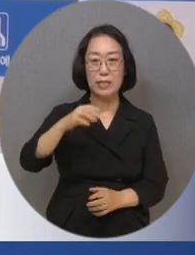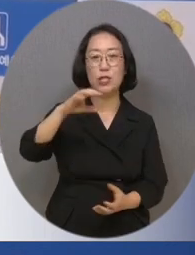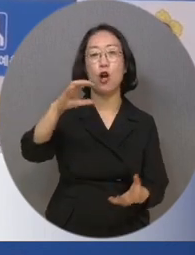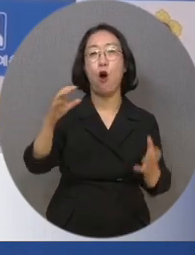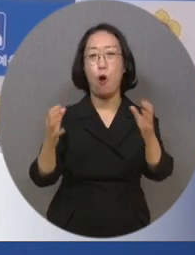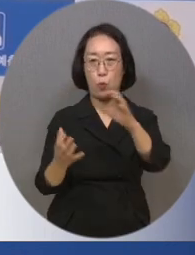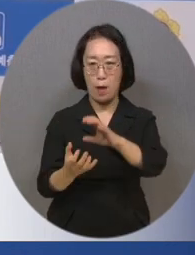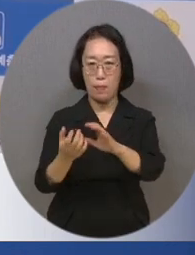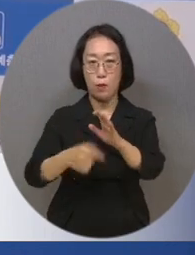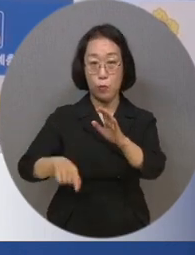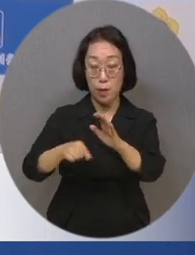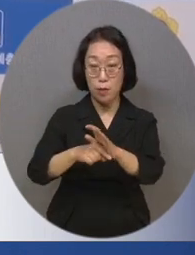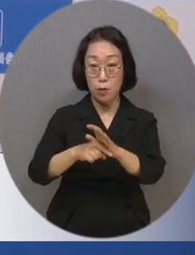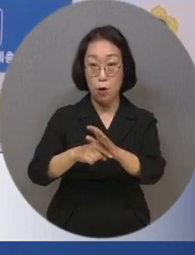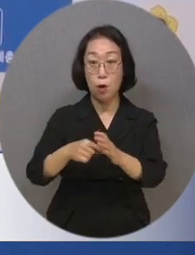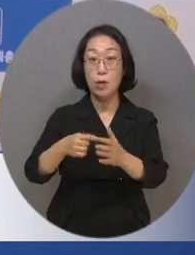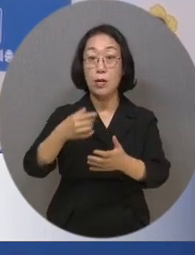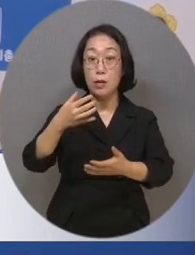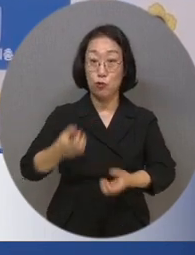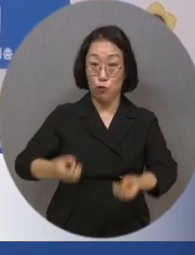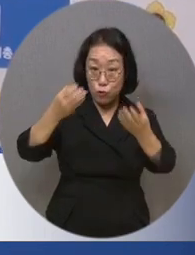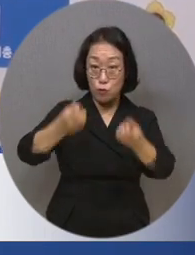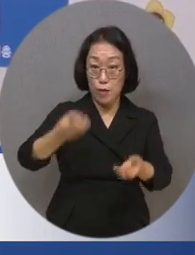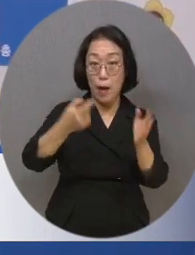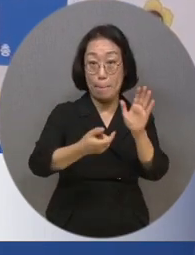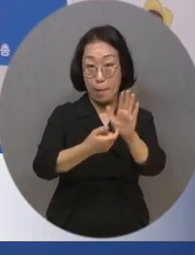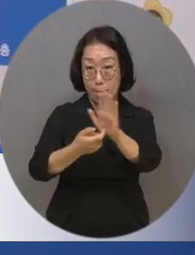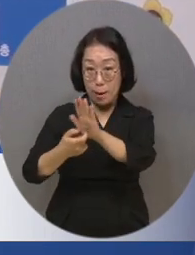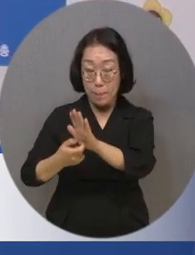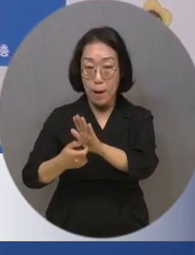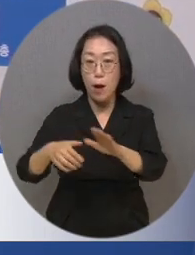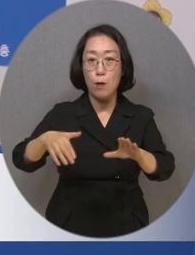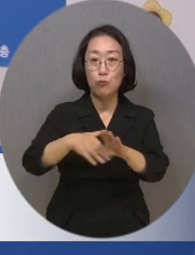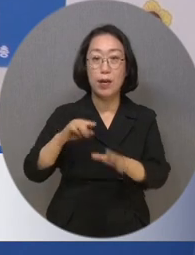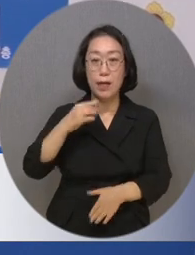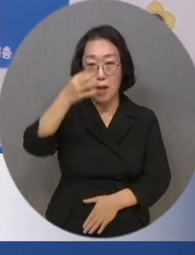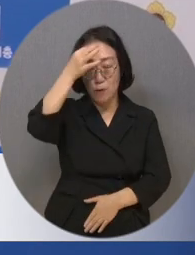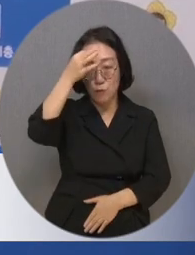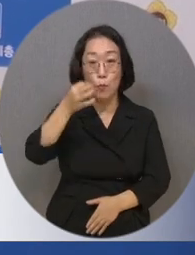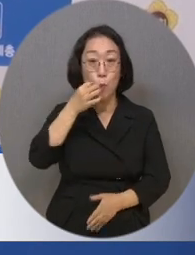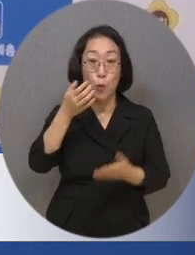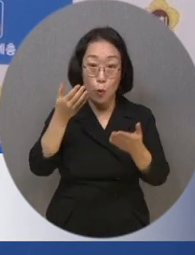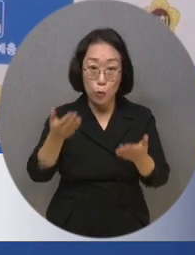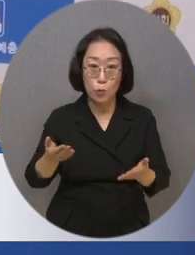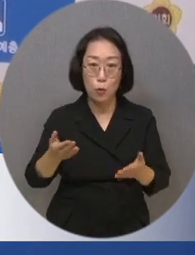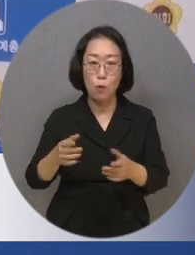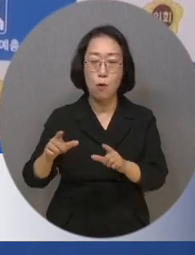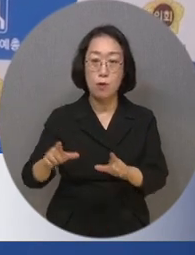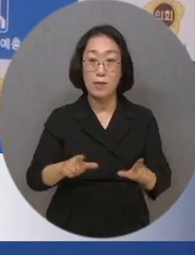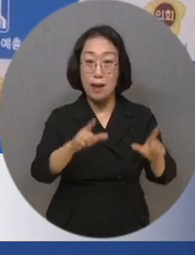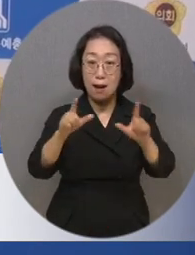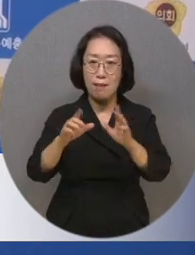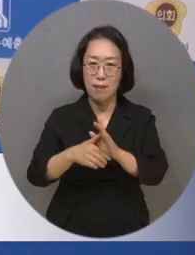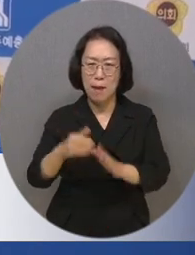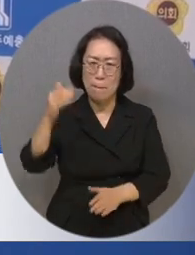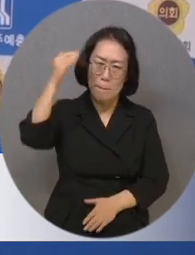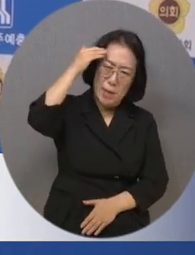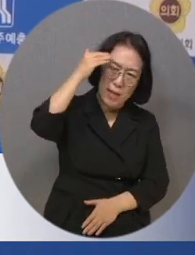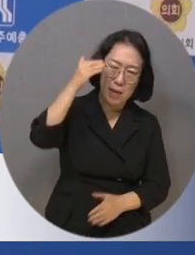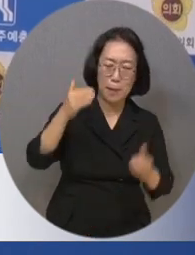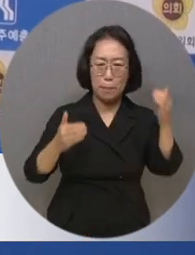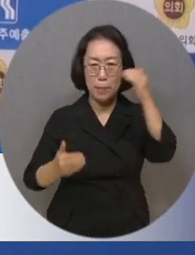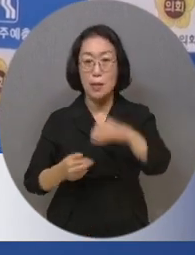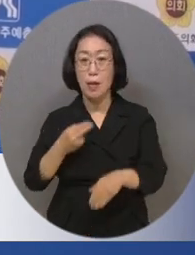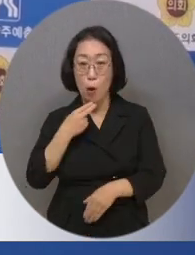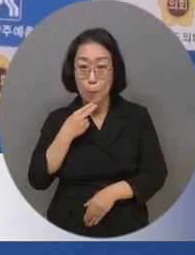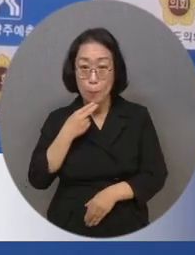하는데 배리어 프리 영화제를 통해서 많은 문화 예술을 보여줌으로 인해서 살아가는데 장애물이 현실적인